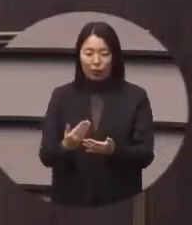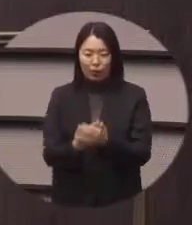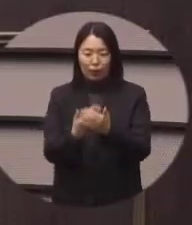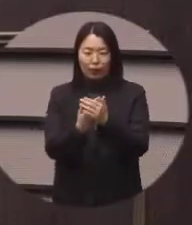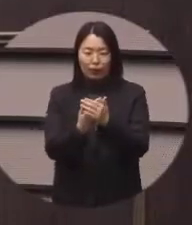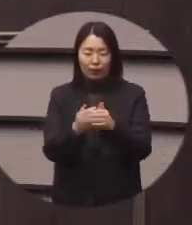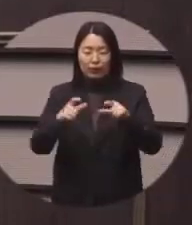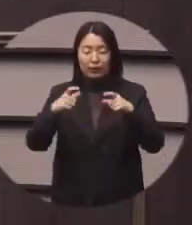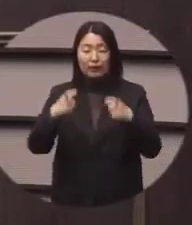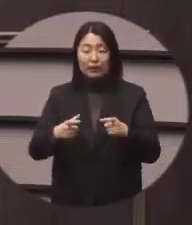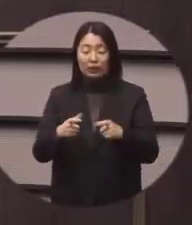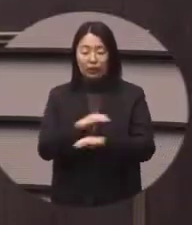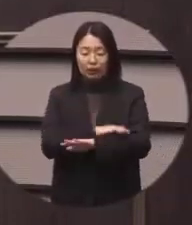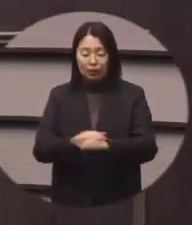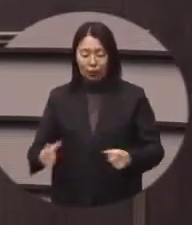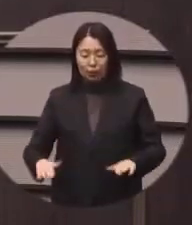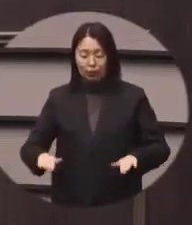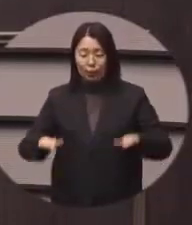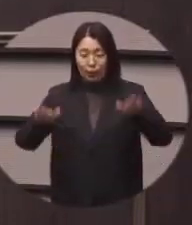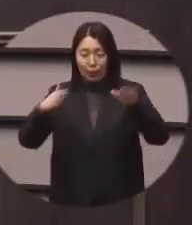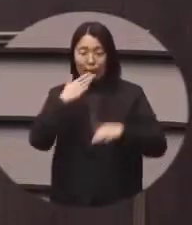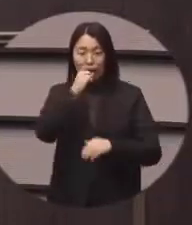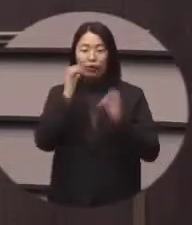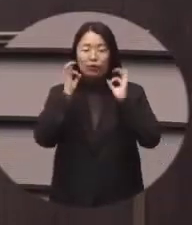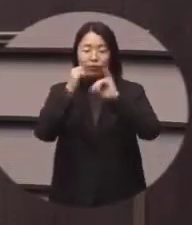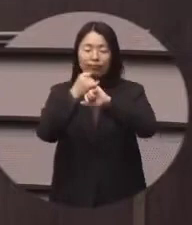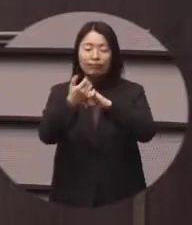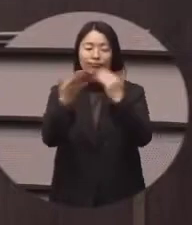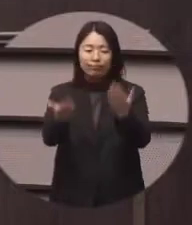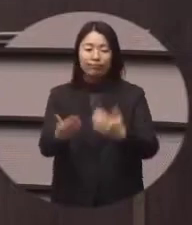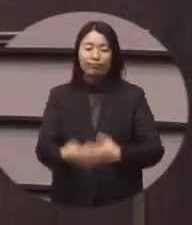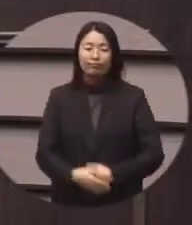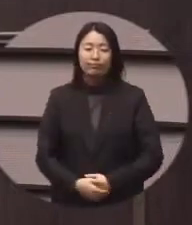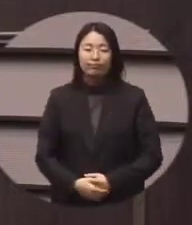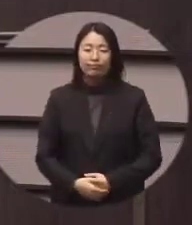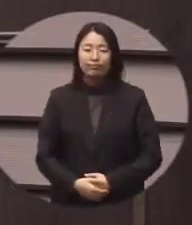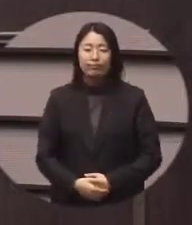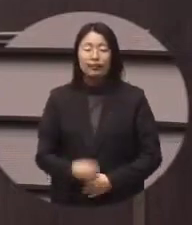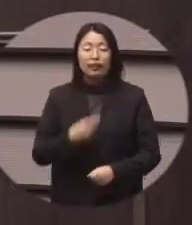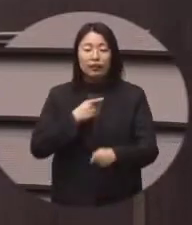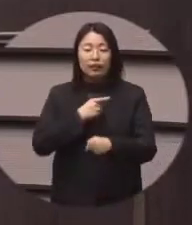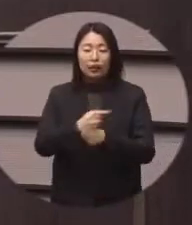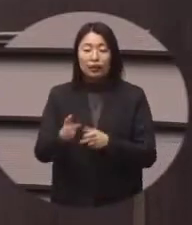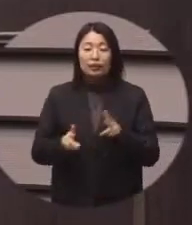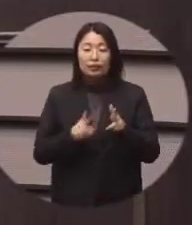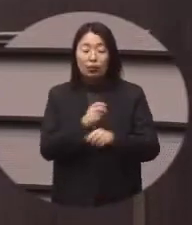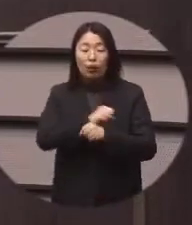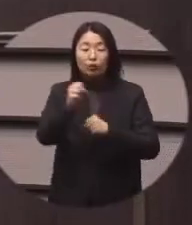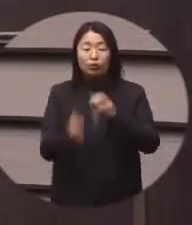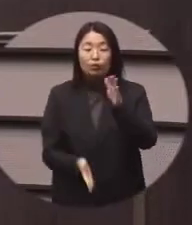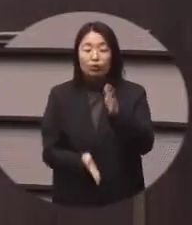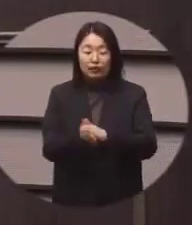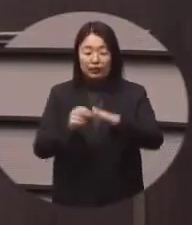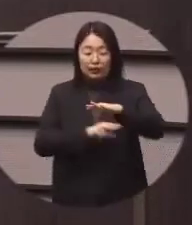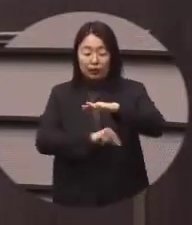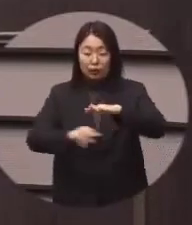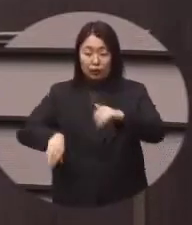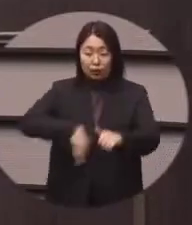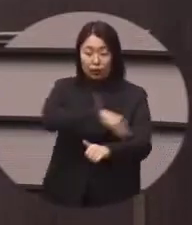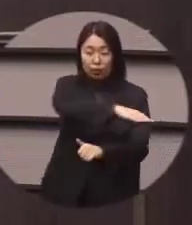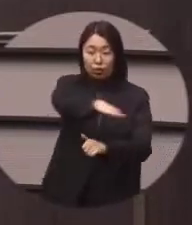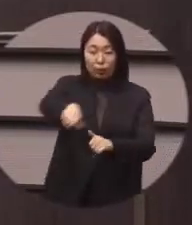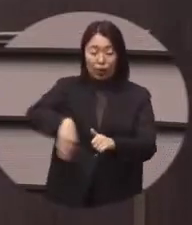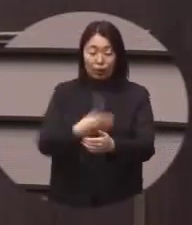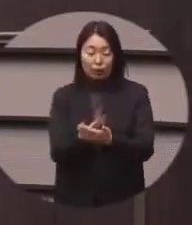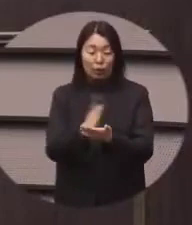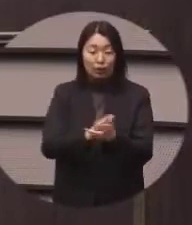도모하겠습니다. 내년에 본격 추진되는 광주 역세권 상업산업용지 복합개발사업은 마이스